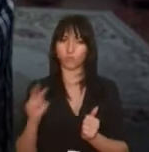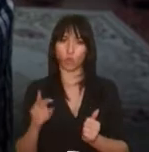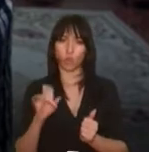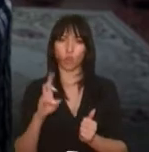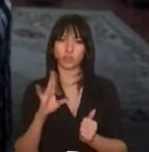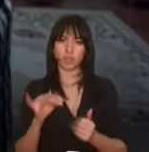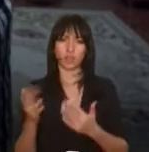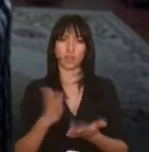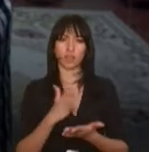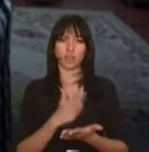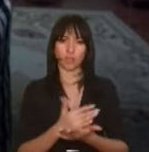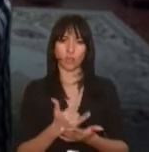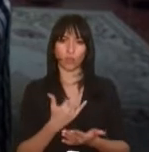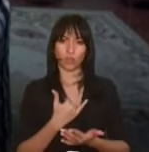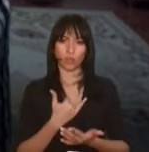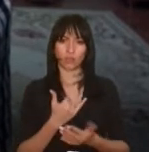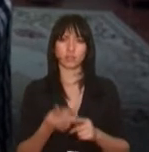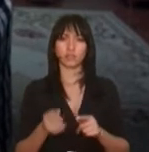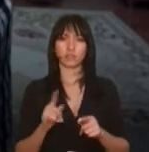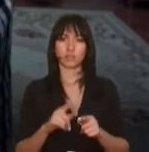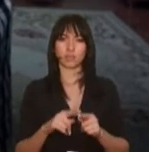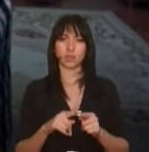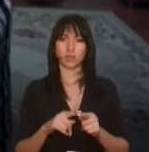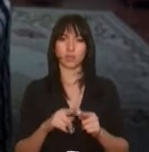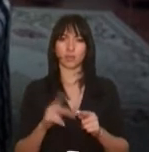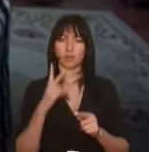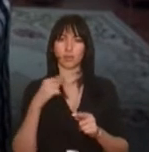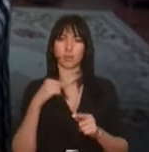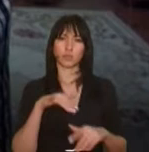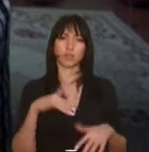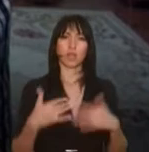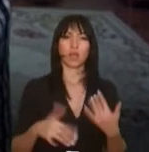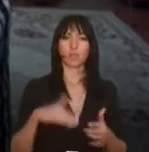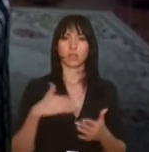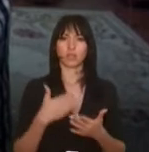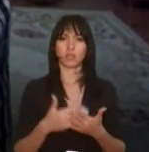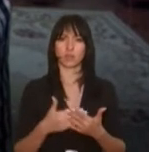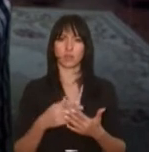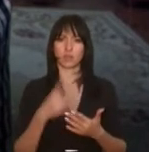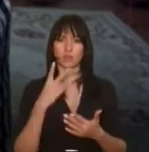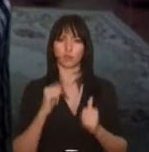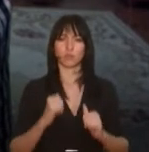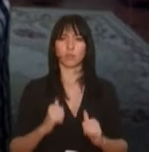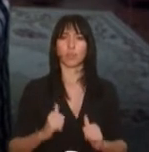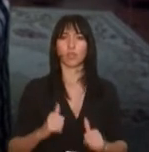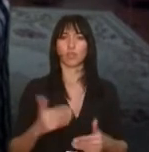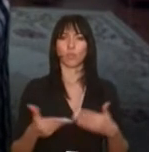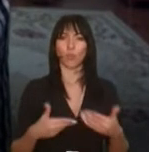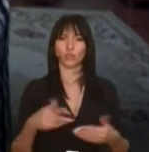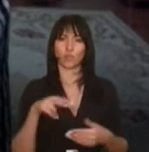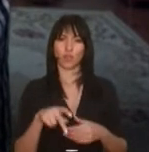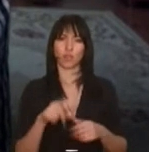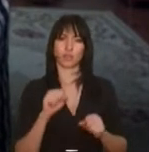така сплутаність, може бути в словах, слабкість, видно, що осувається дитина, може